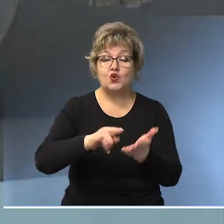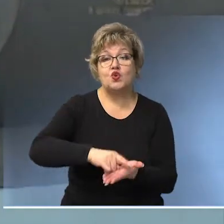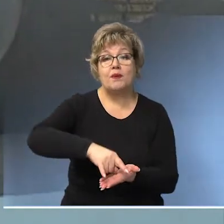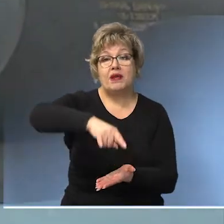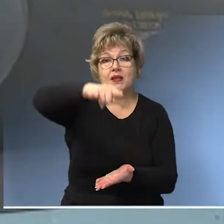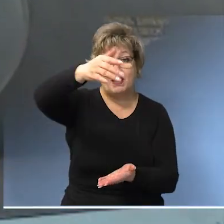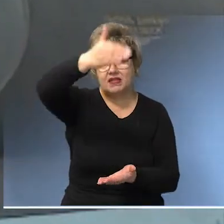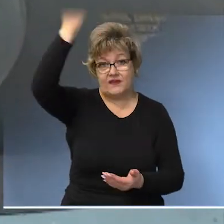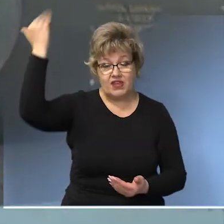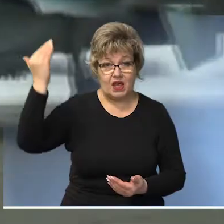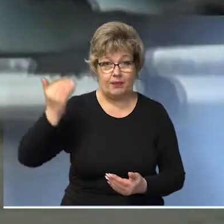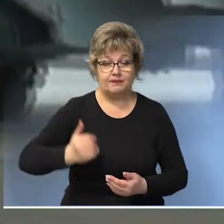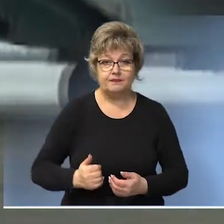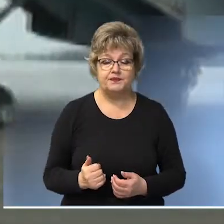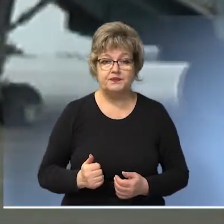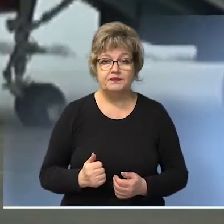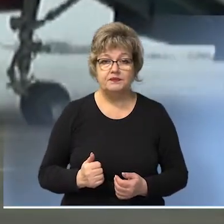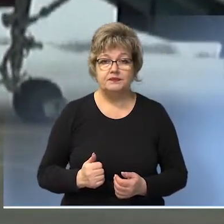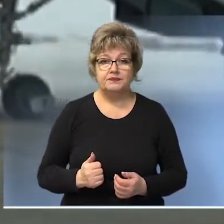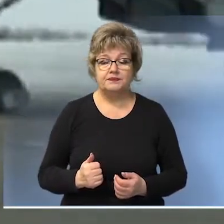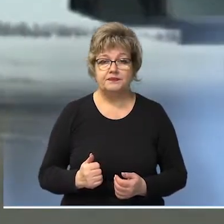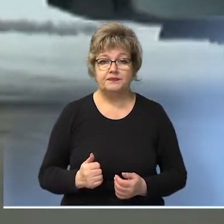и поднимается в небо.